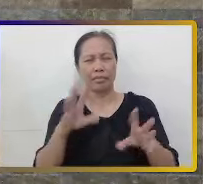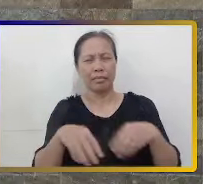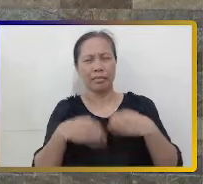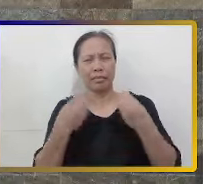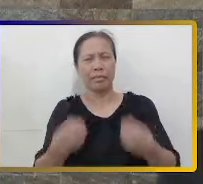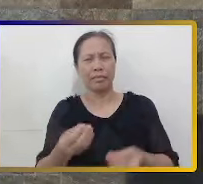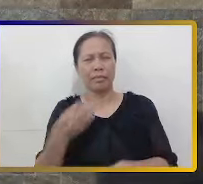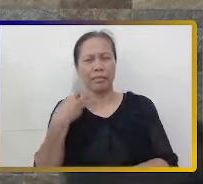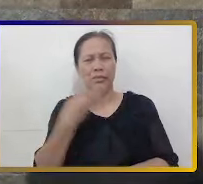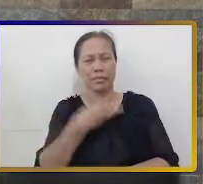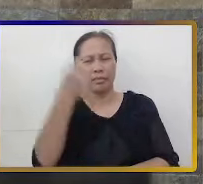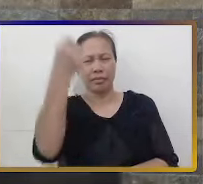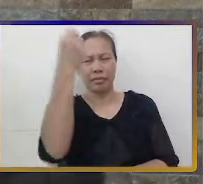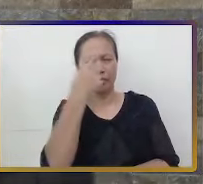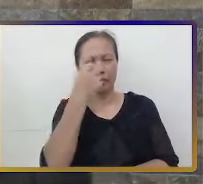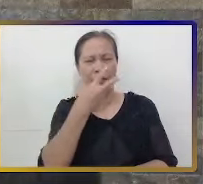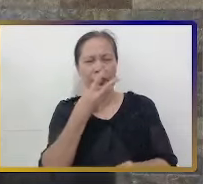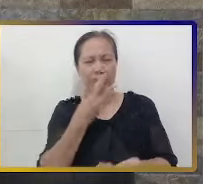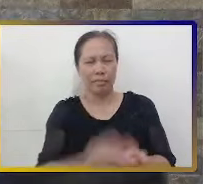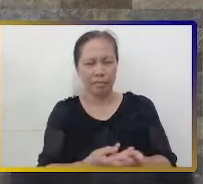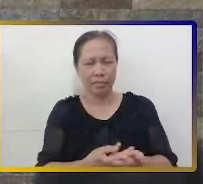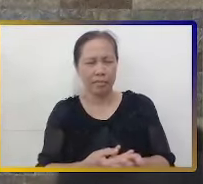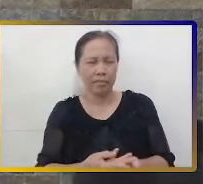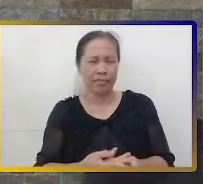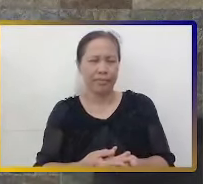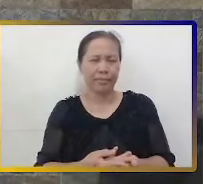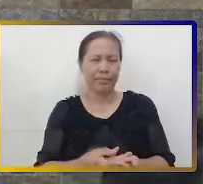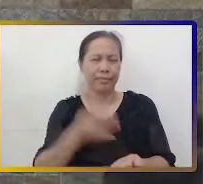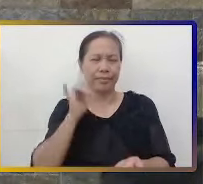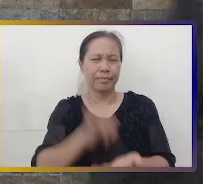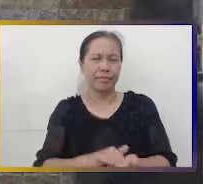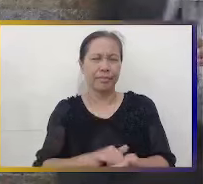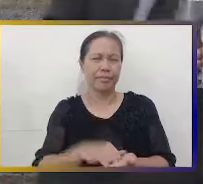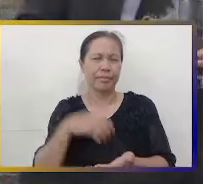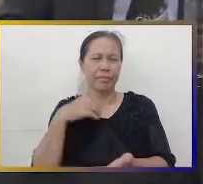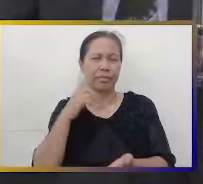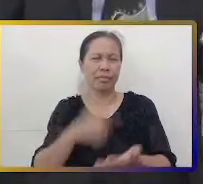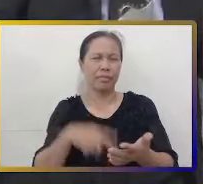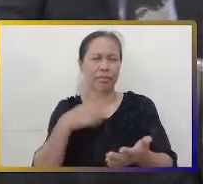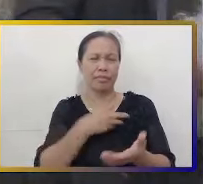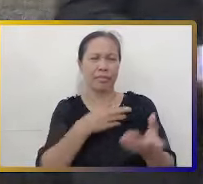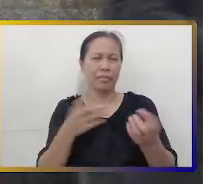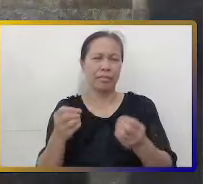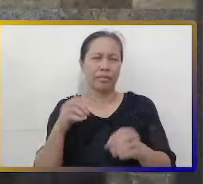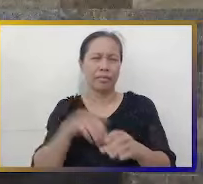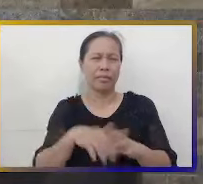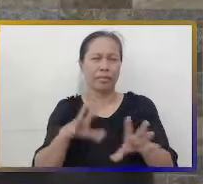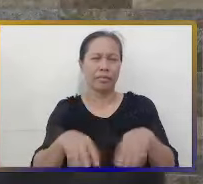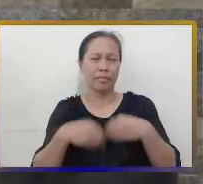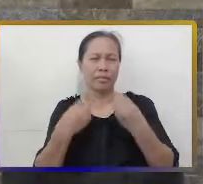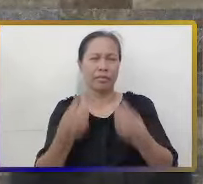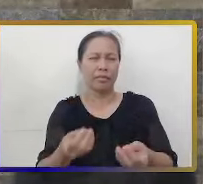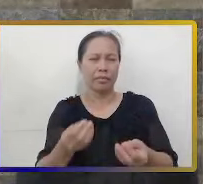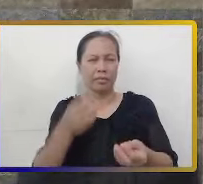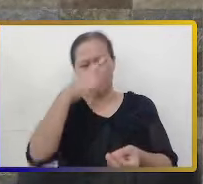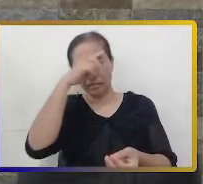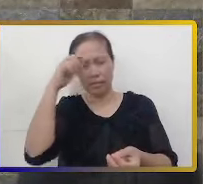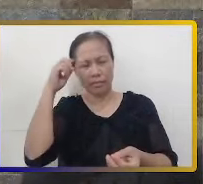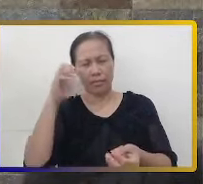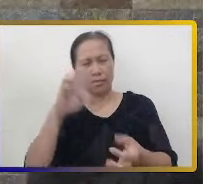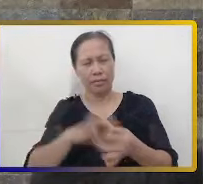mauunawaan po namin ng mabuti ang aming ginagawa sa pagbibigay and because of the